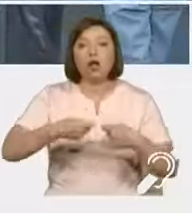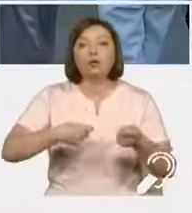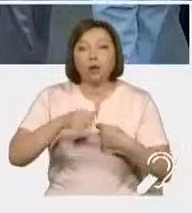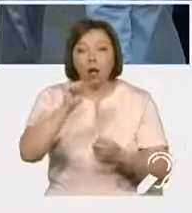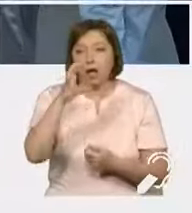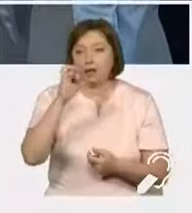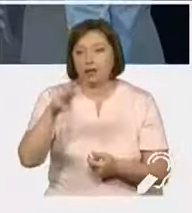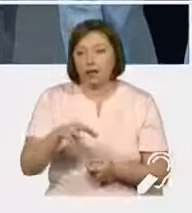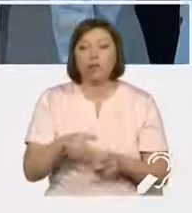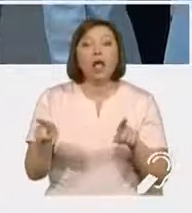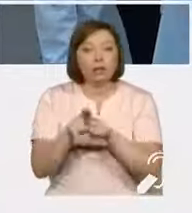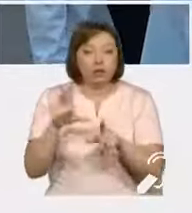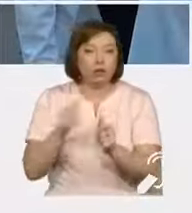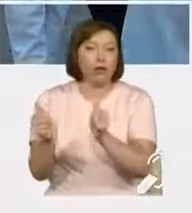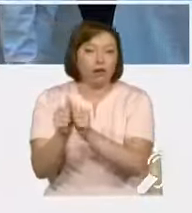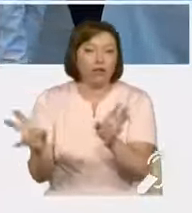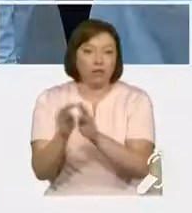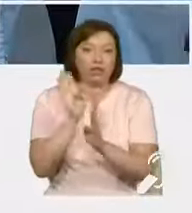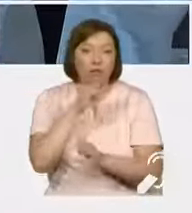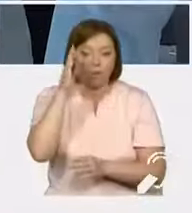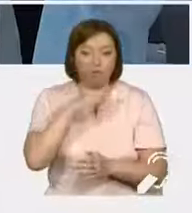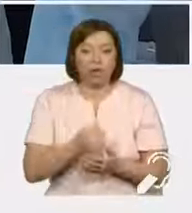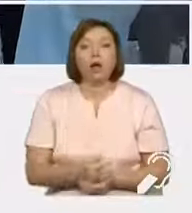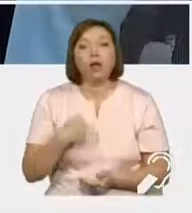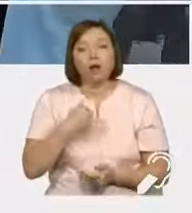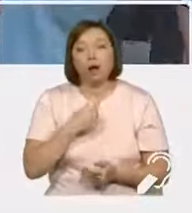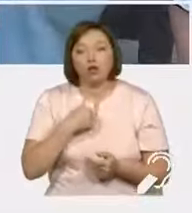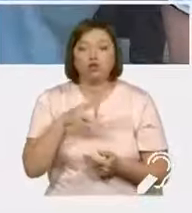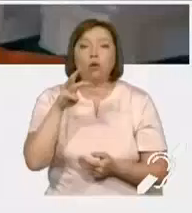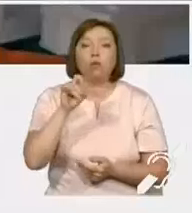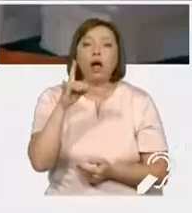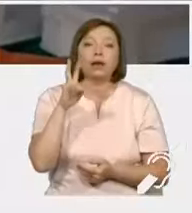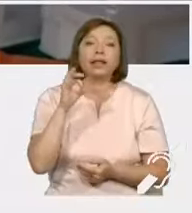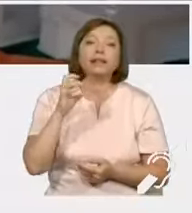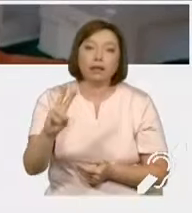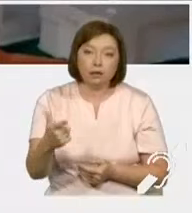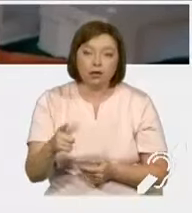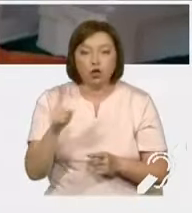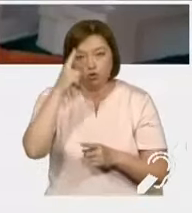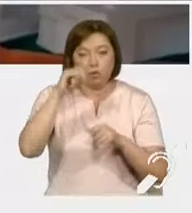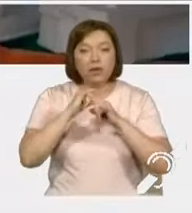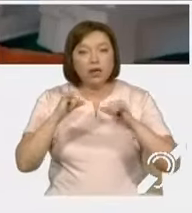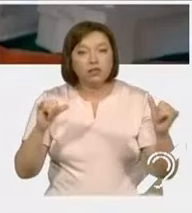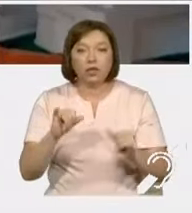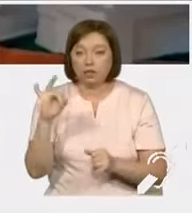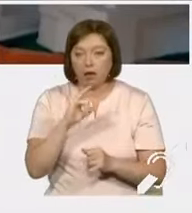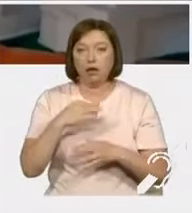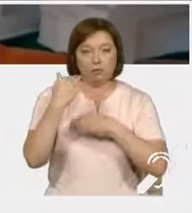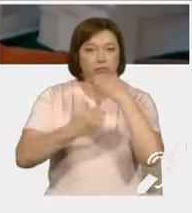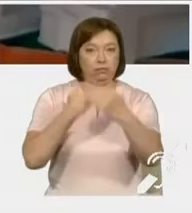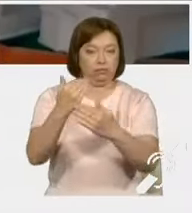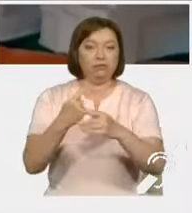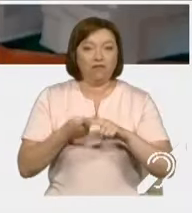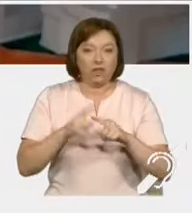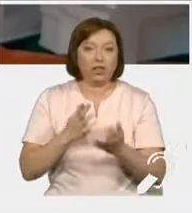al ASEM. Alături le-au fost și părinții. Doresc să continui în domeniul marketing pentru a mă dezvolta mental și pentru a mă promova în acest domeniu cât mai